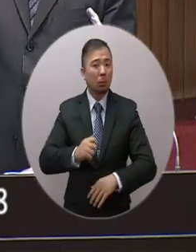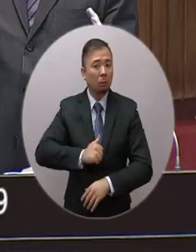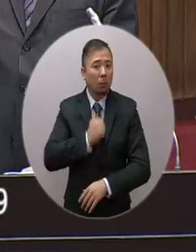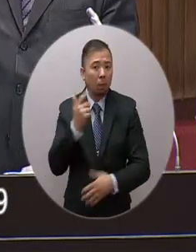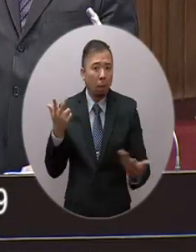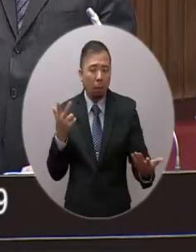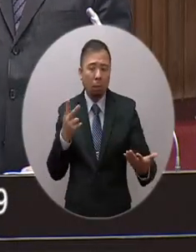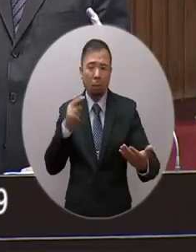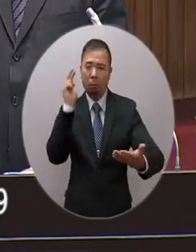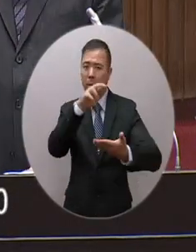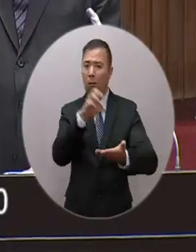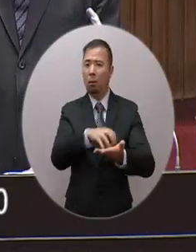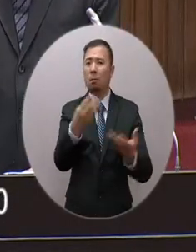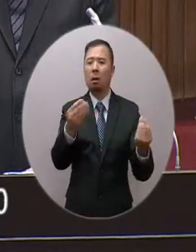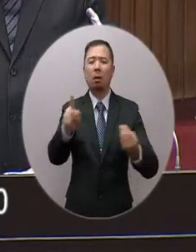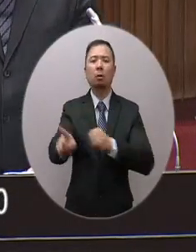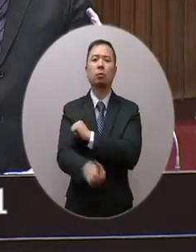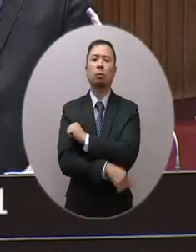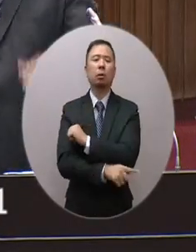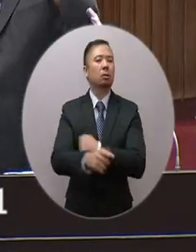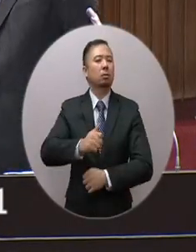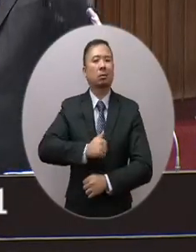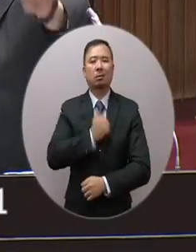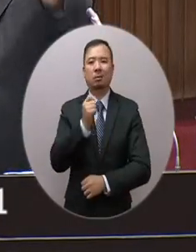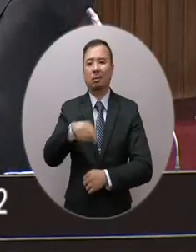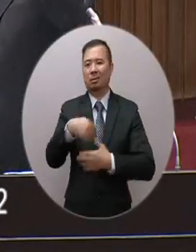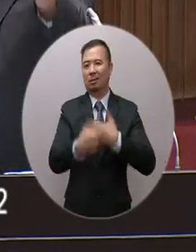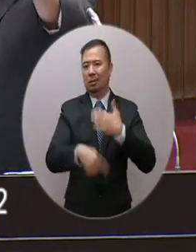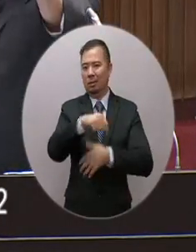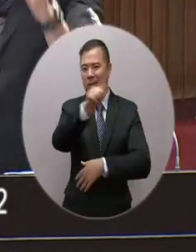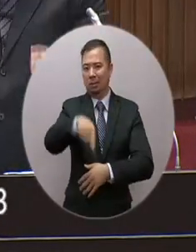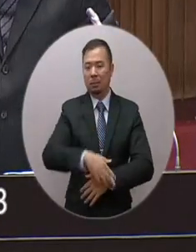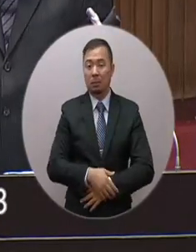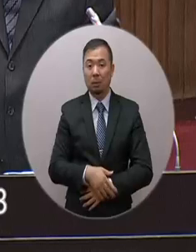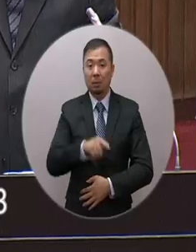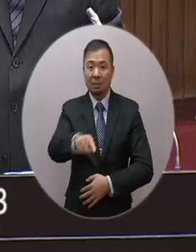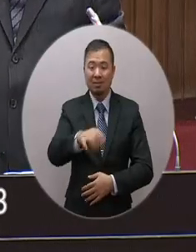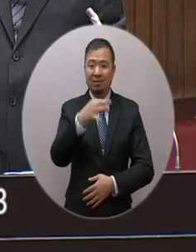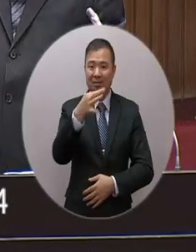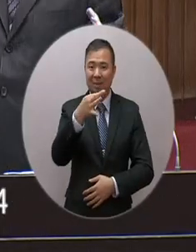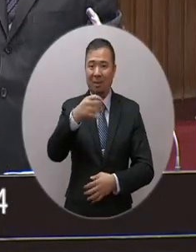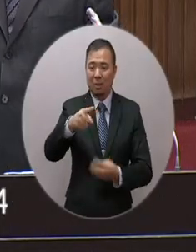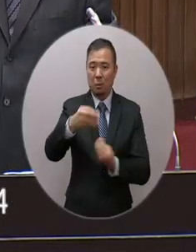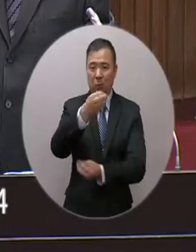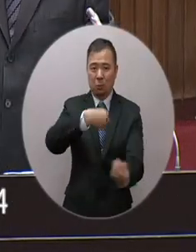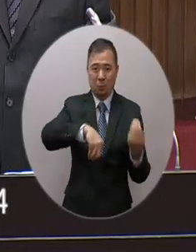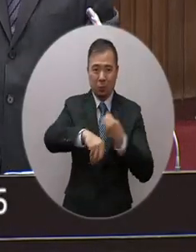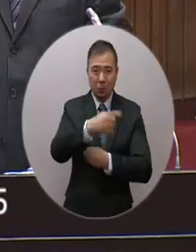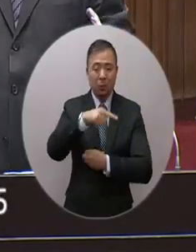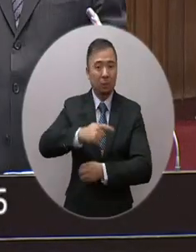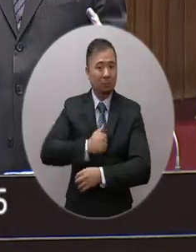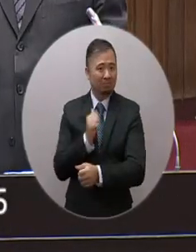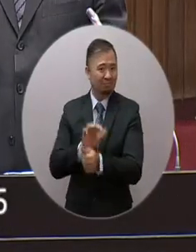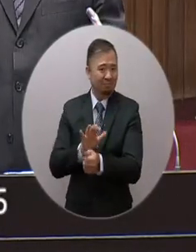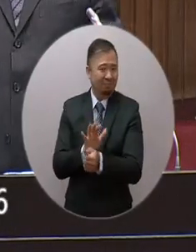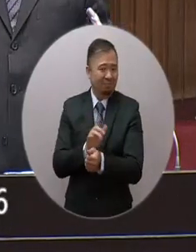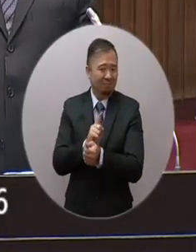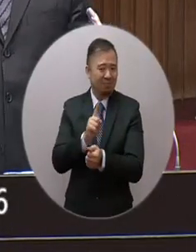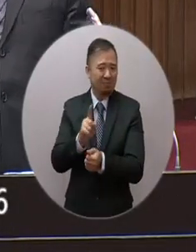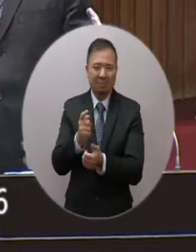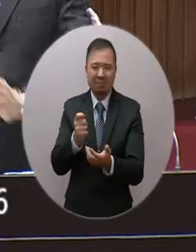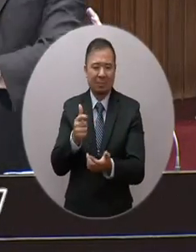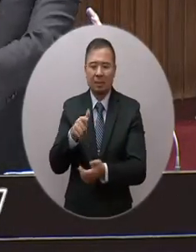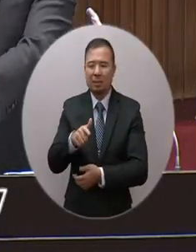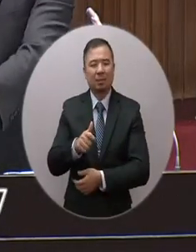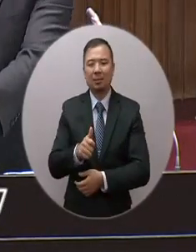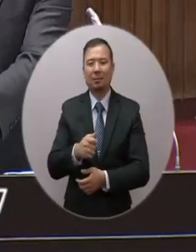点最后一句最有杀伤力，在整个来讲，财务跟效益上稍显不足。赖